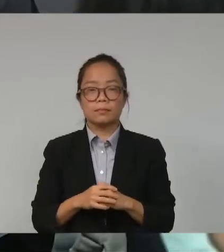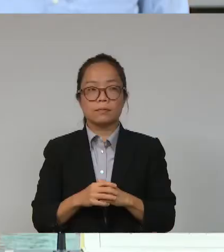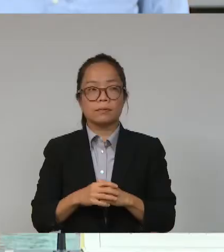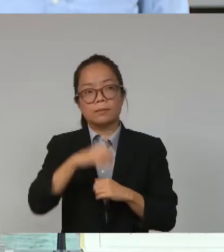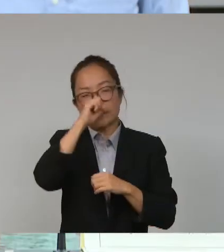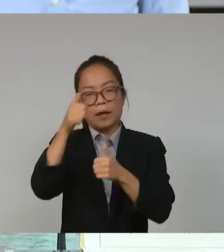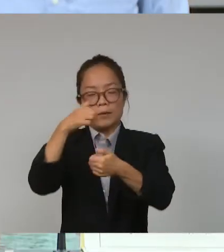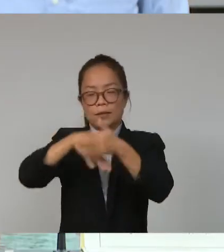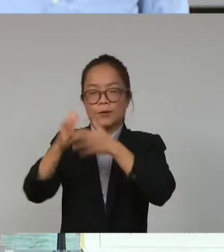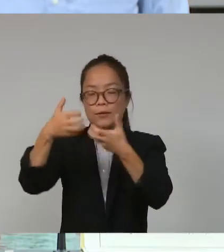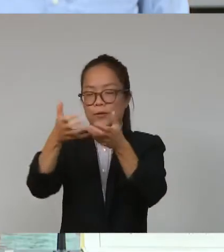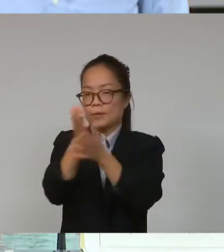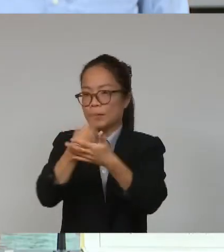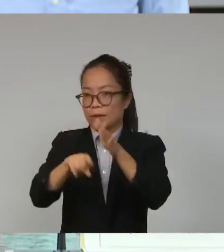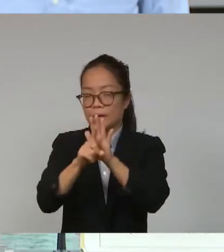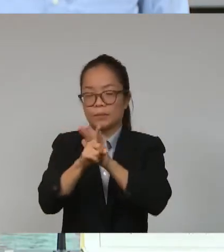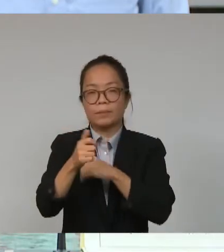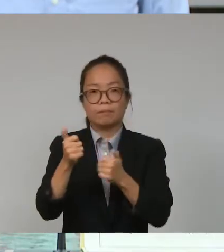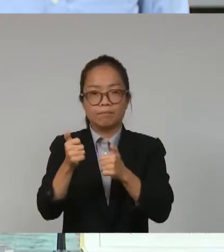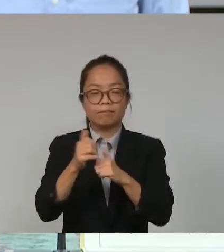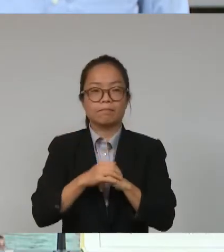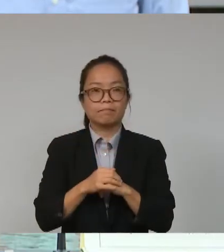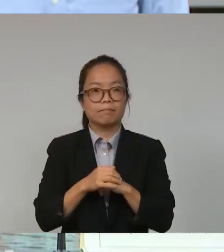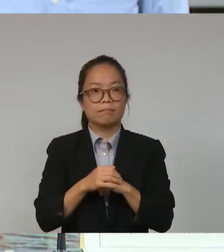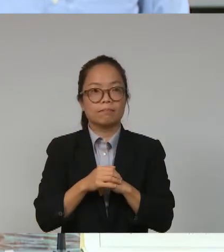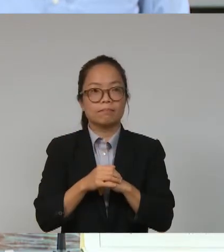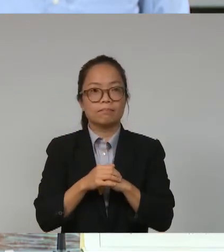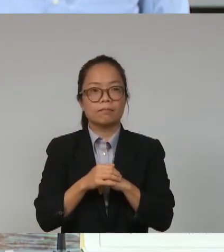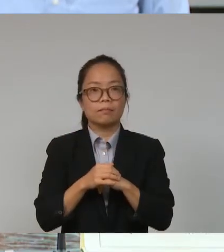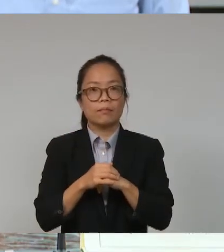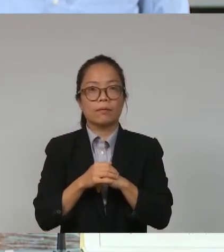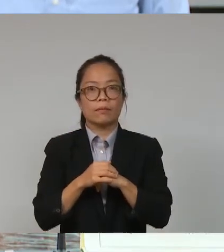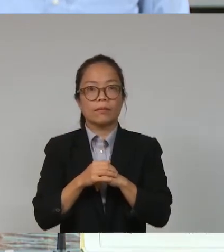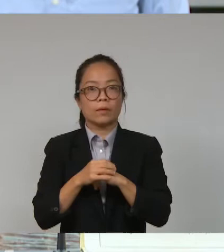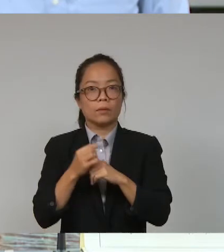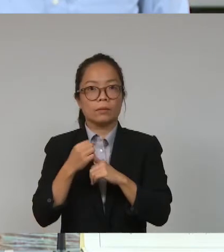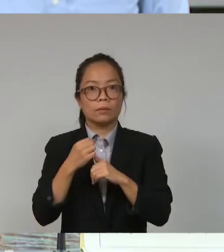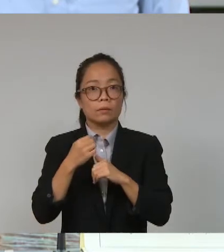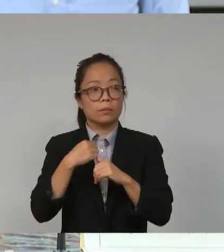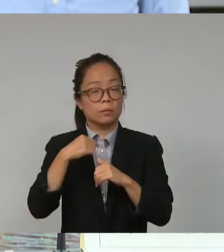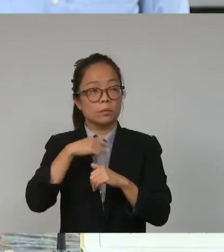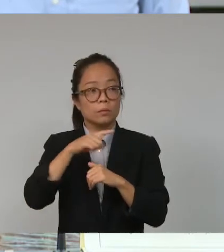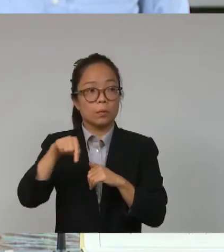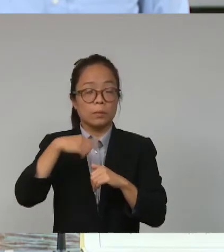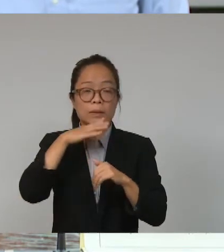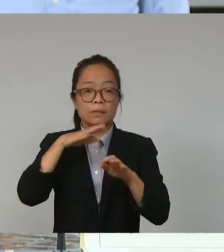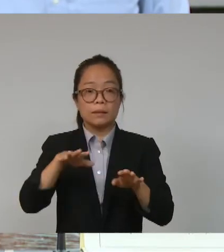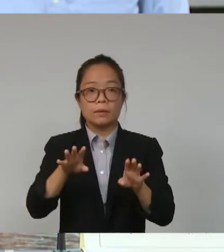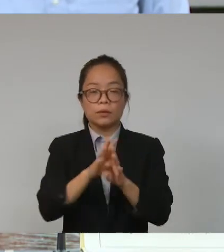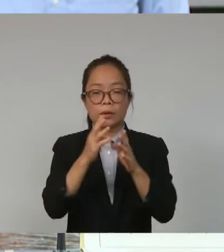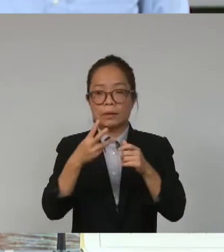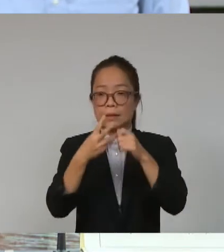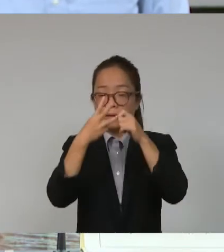好，谢谢内政部的代表。那么，我们现在就进到